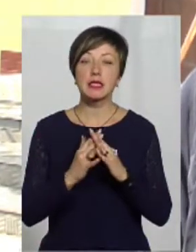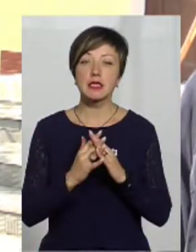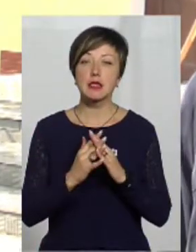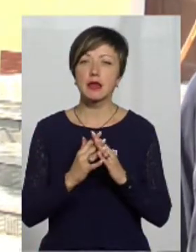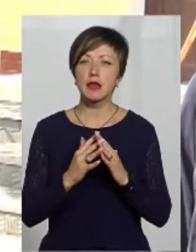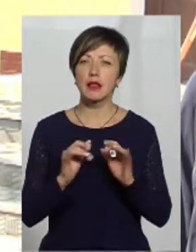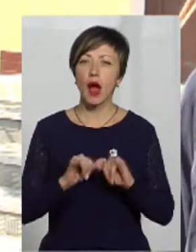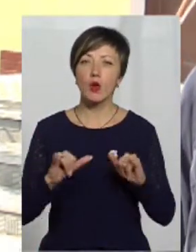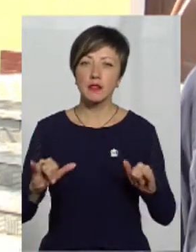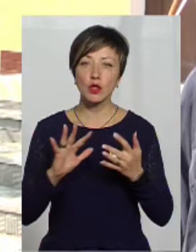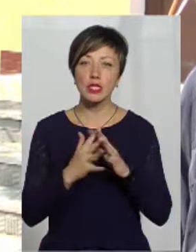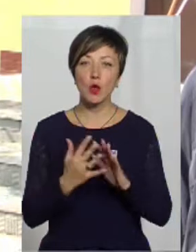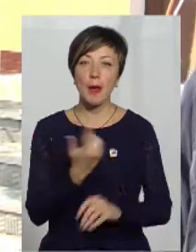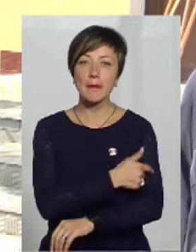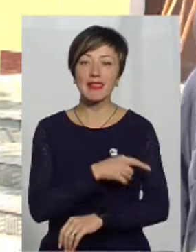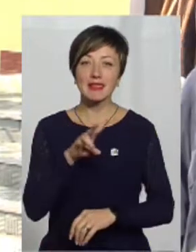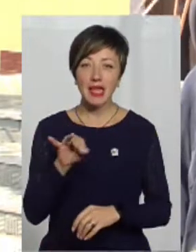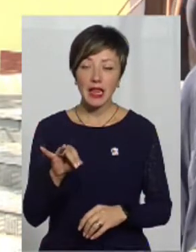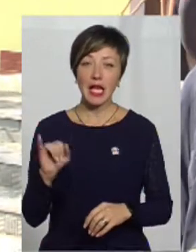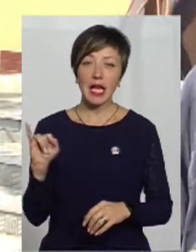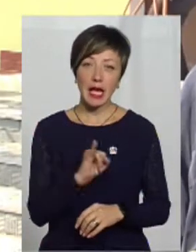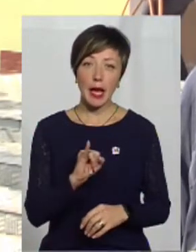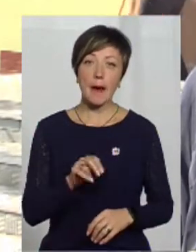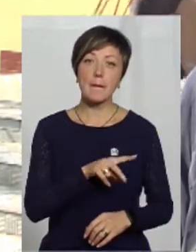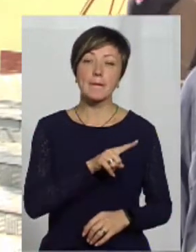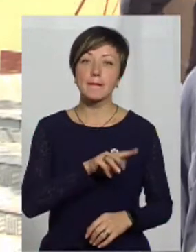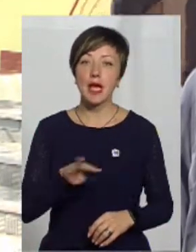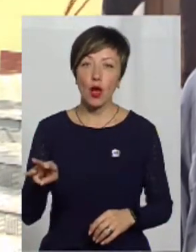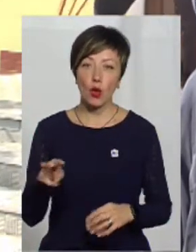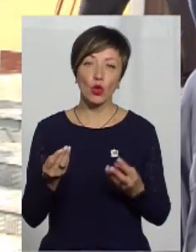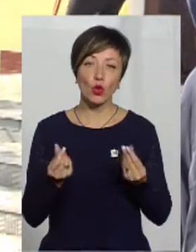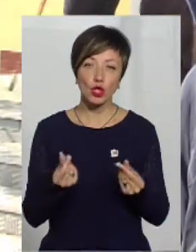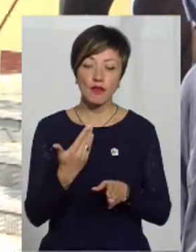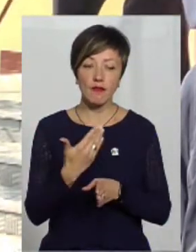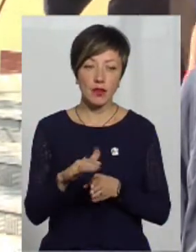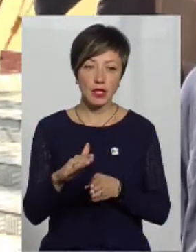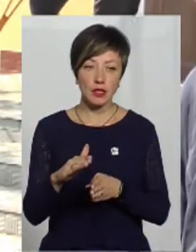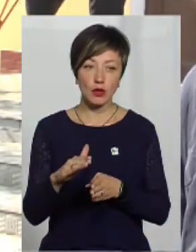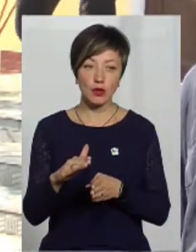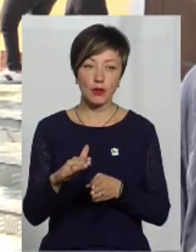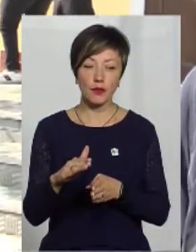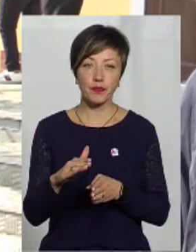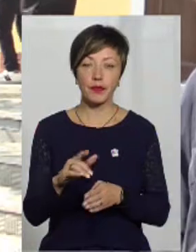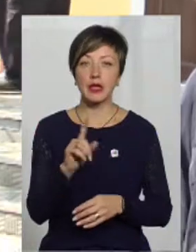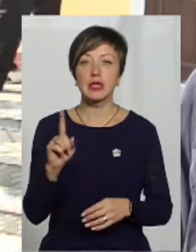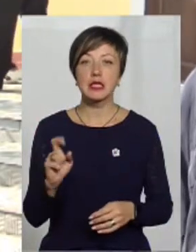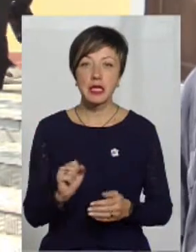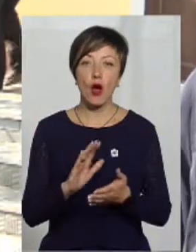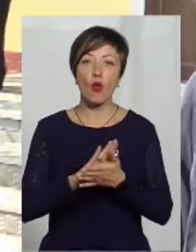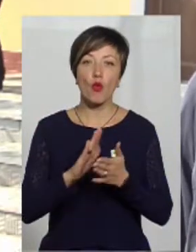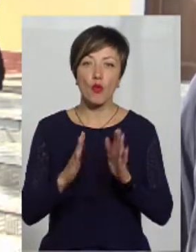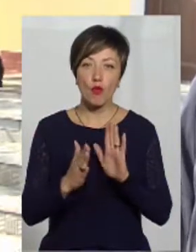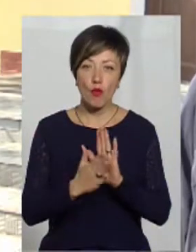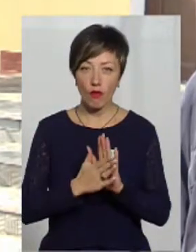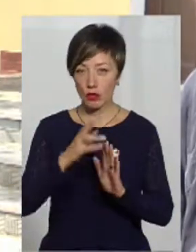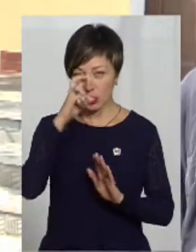розвиток сільської медицини, і мільйон коштів виділено за умовою ж державної